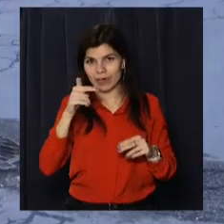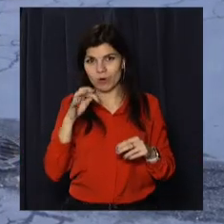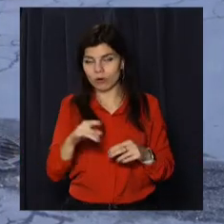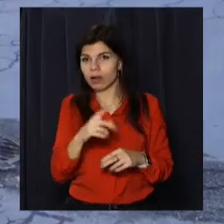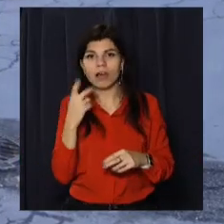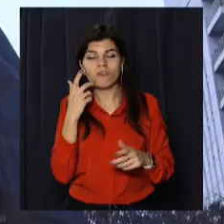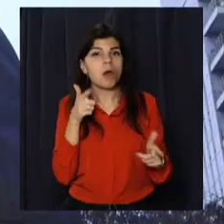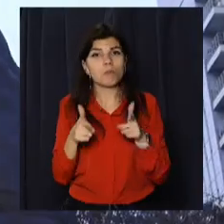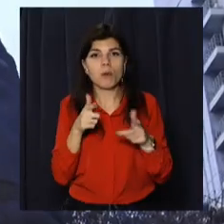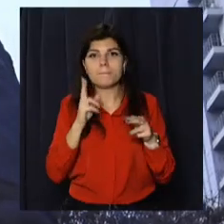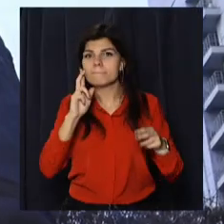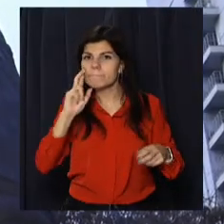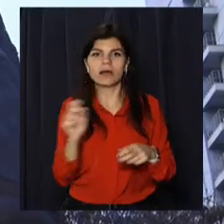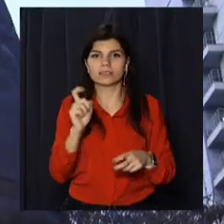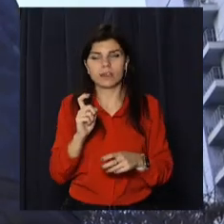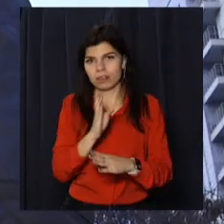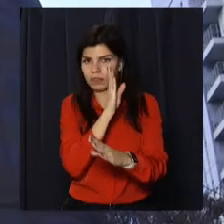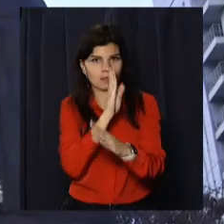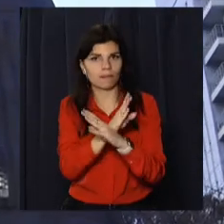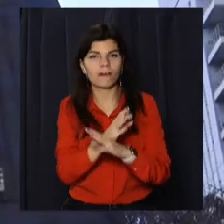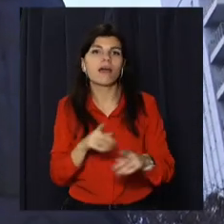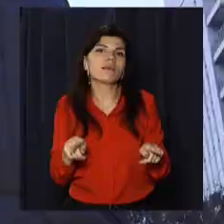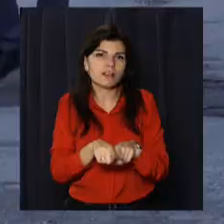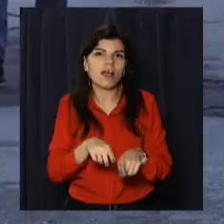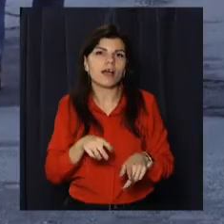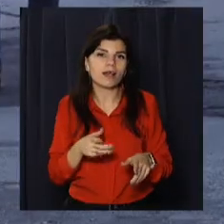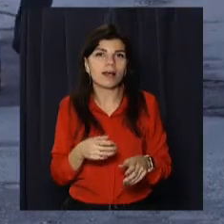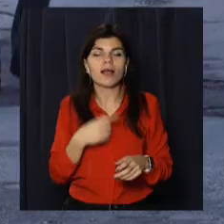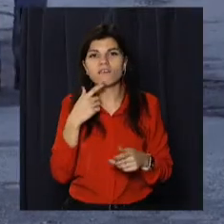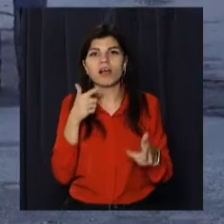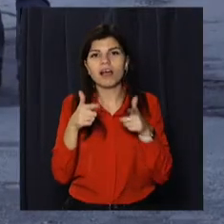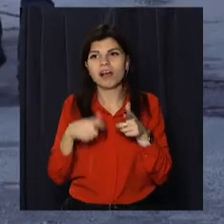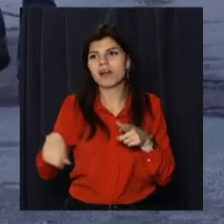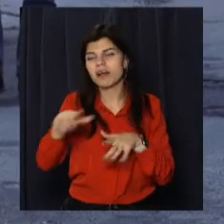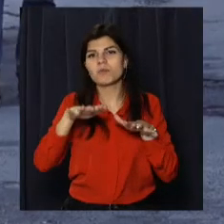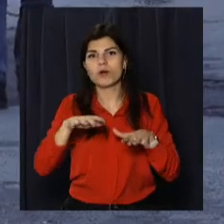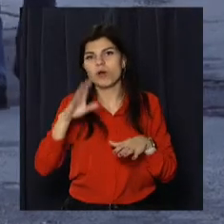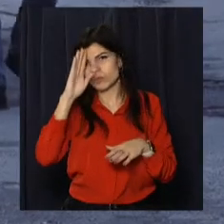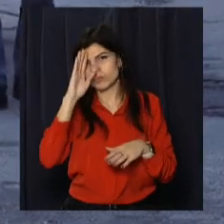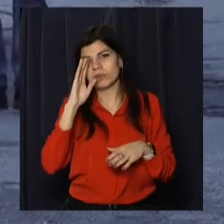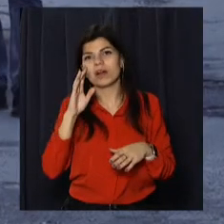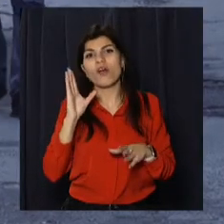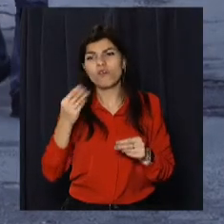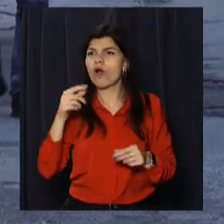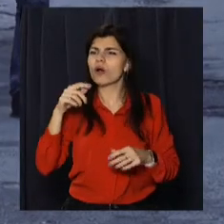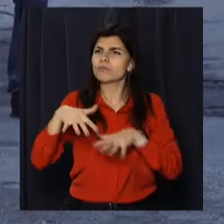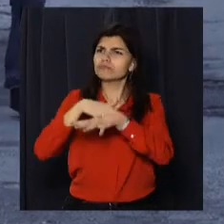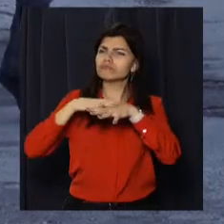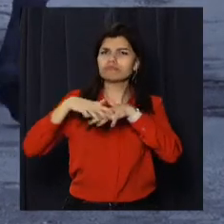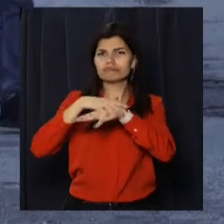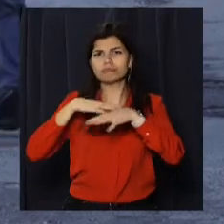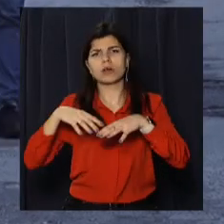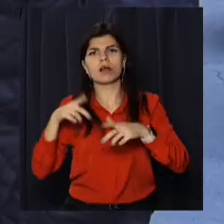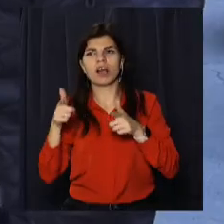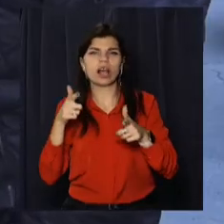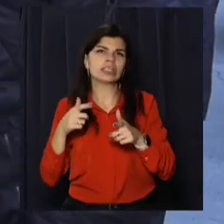нецензурних слів ніяк, така собі професійна лексика. До лайки в громадських місцях чоловік ставиться негативно, а от у колі близьких